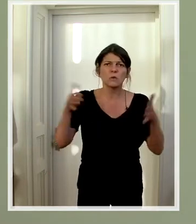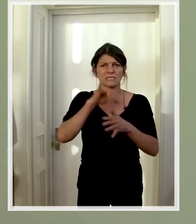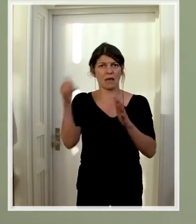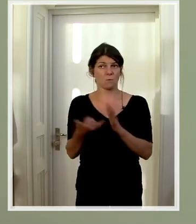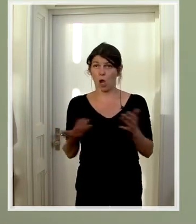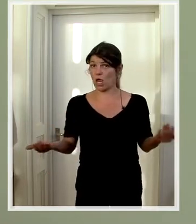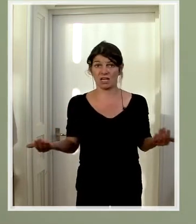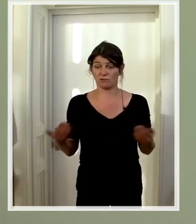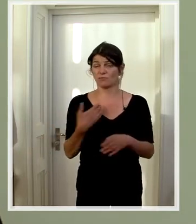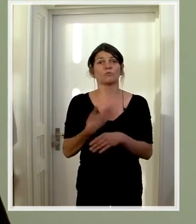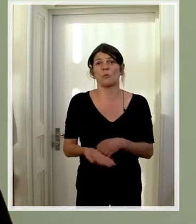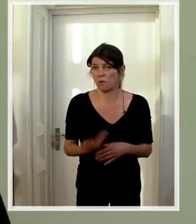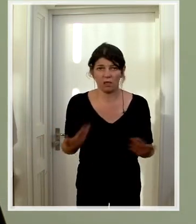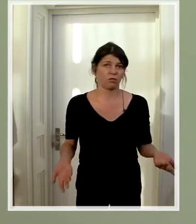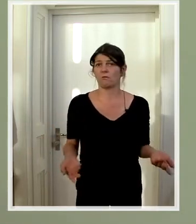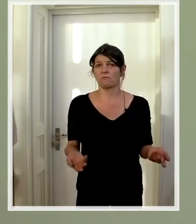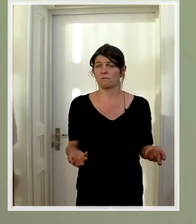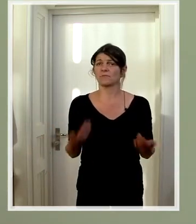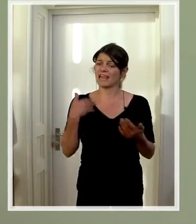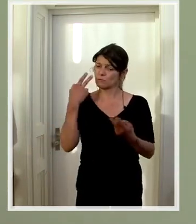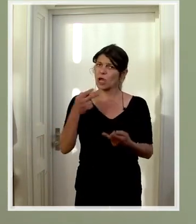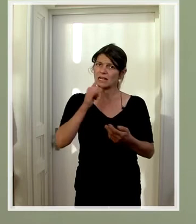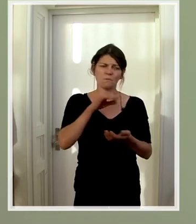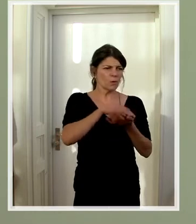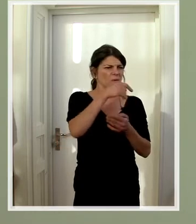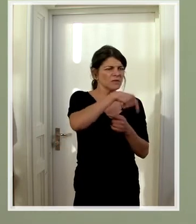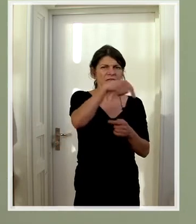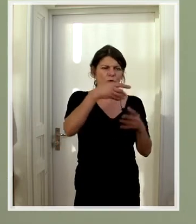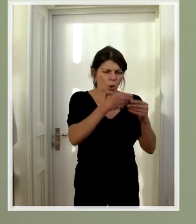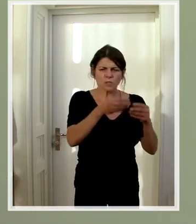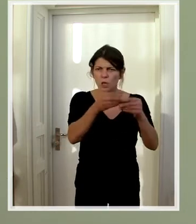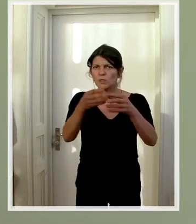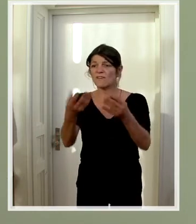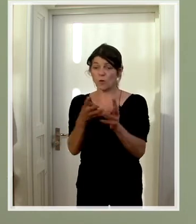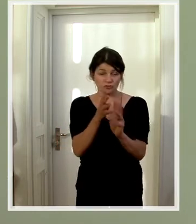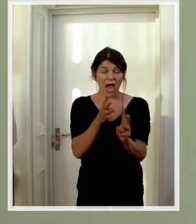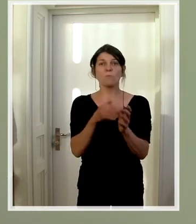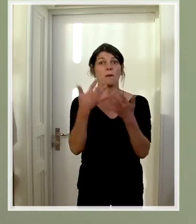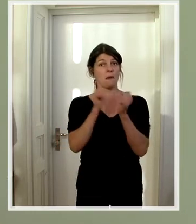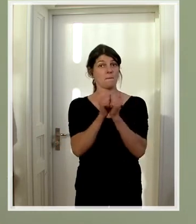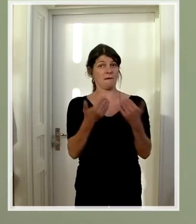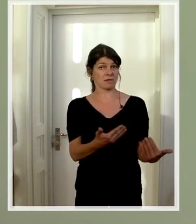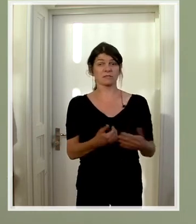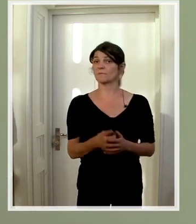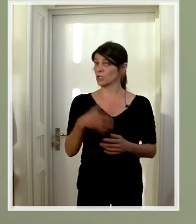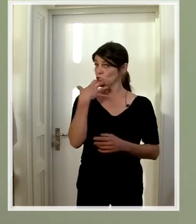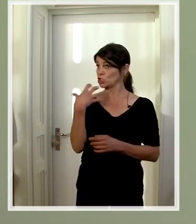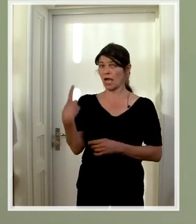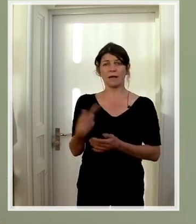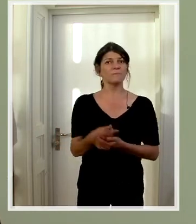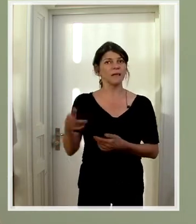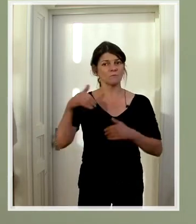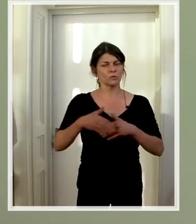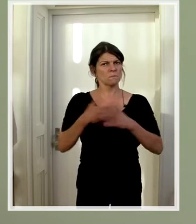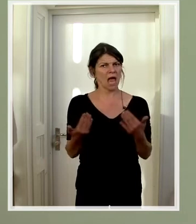das sind wir zu spät. Man muss punktuell das lösen, das dort muss dort, muss es einfach mehr Platz überkommen. In Schaan, man hat die